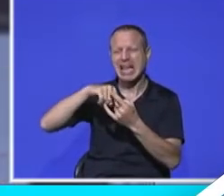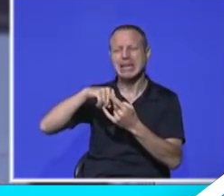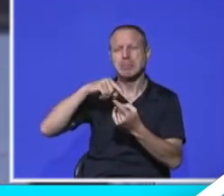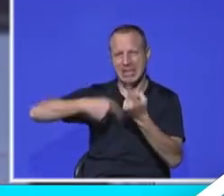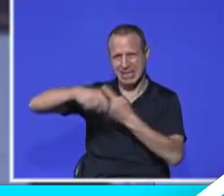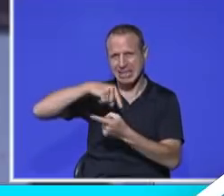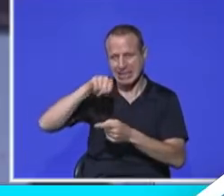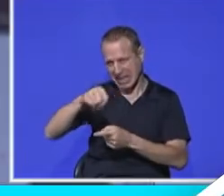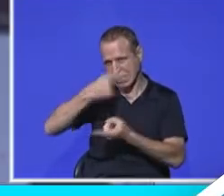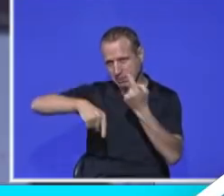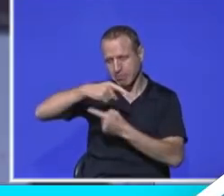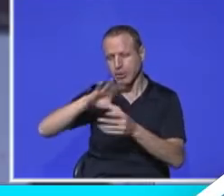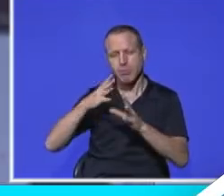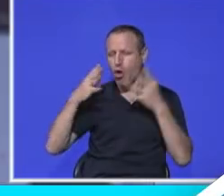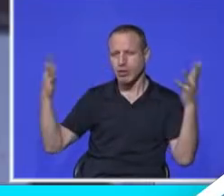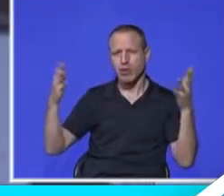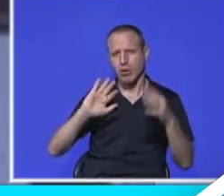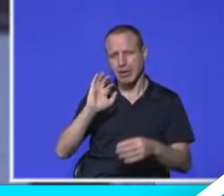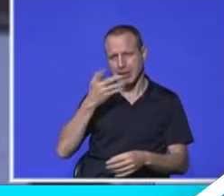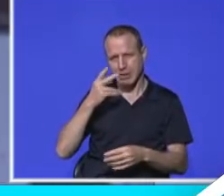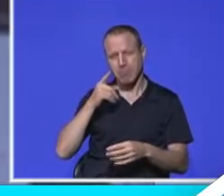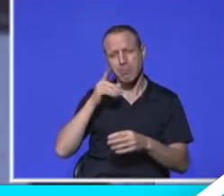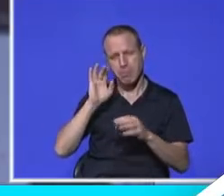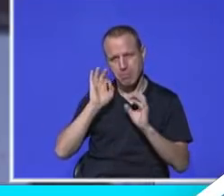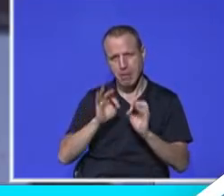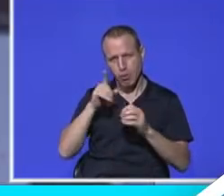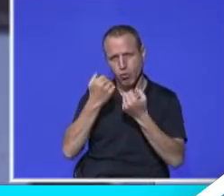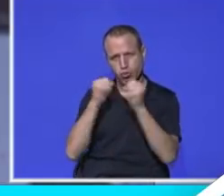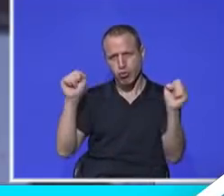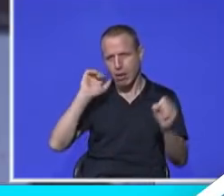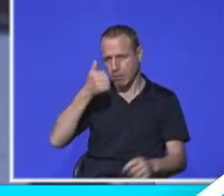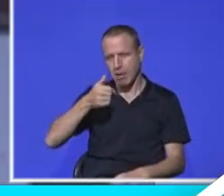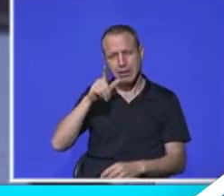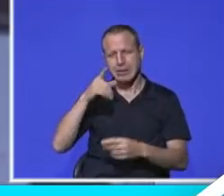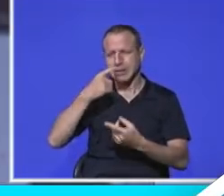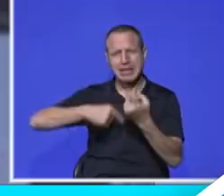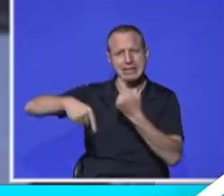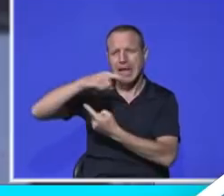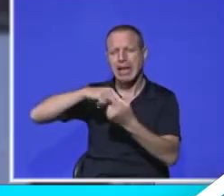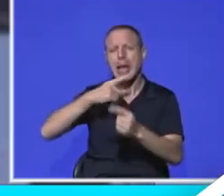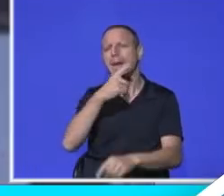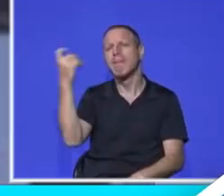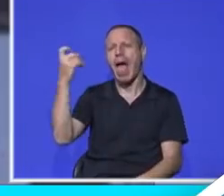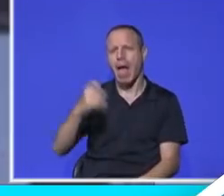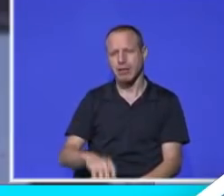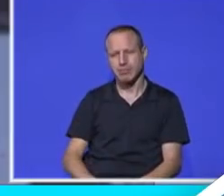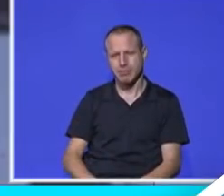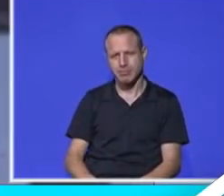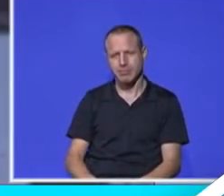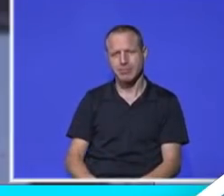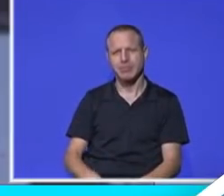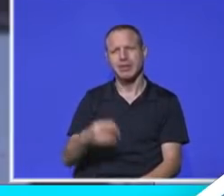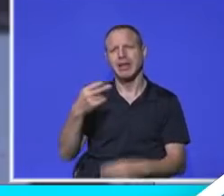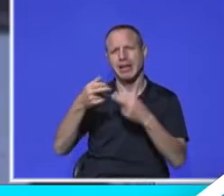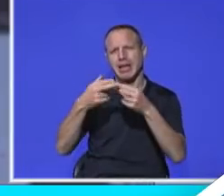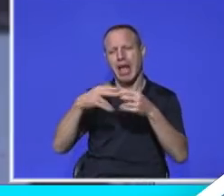שחריר הולך להיות מאוד מאוד גדול. אם אכן הוא ישתחרר מחר, זה הולך להיות שחריר המאה, לצורך העניין, לקראת